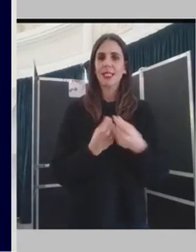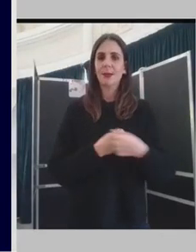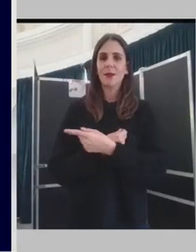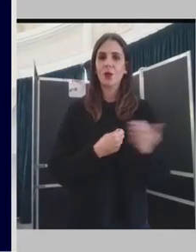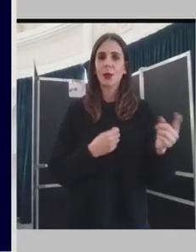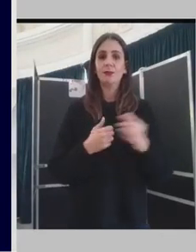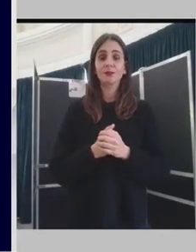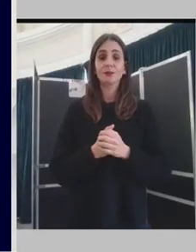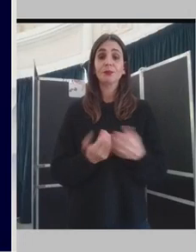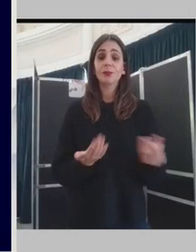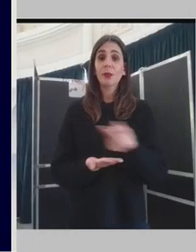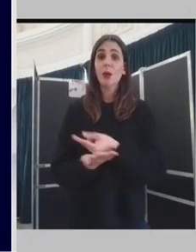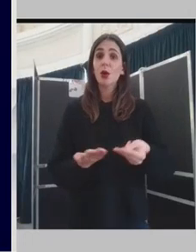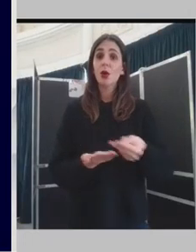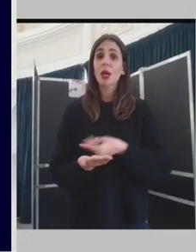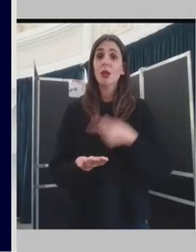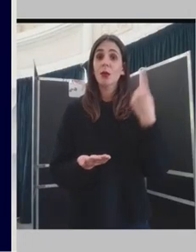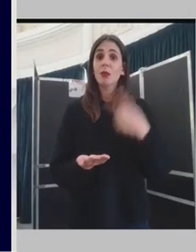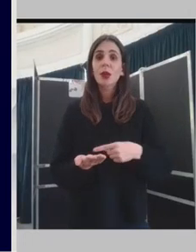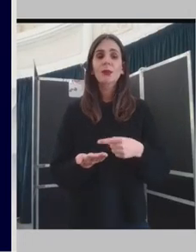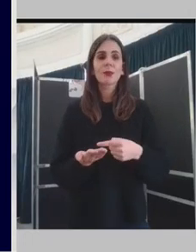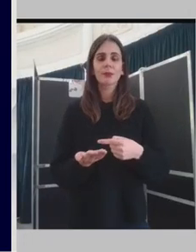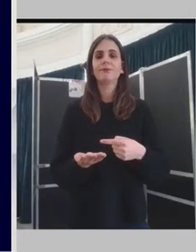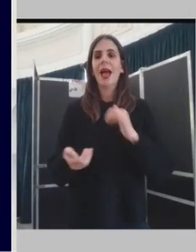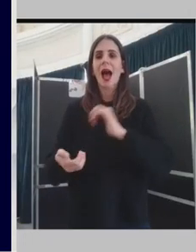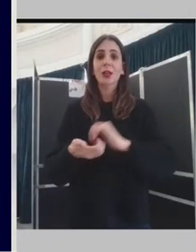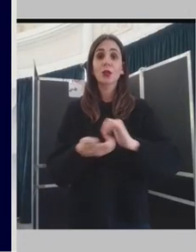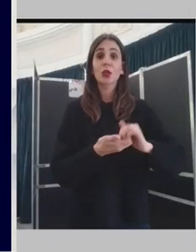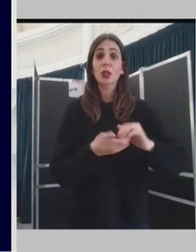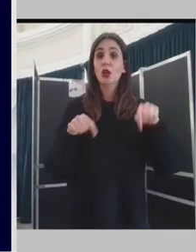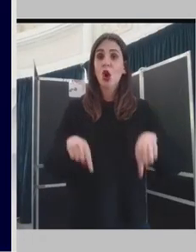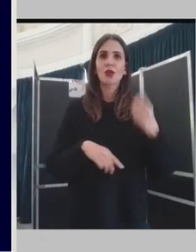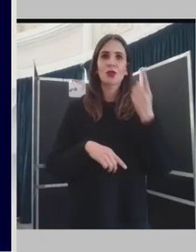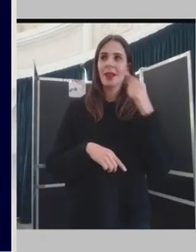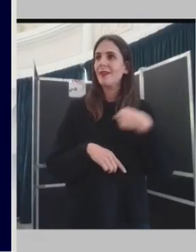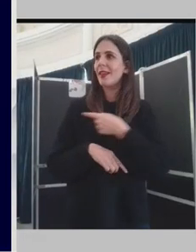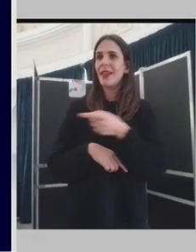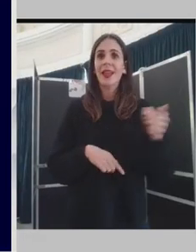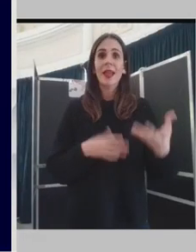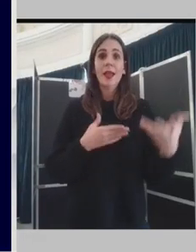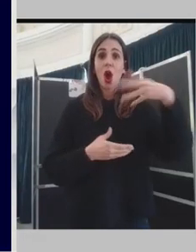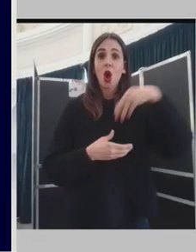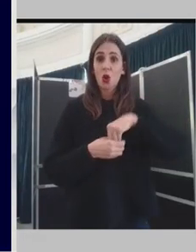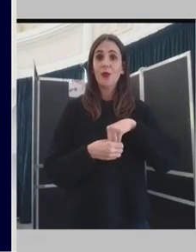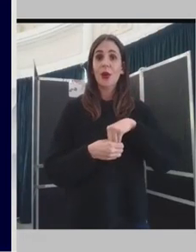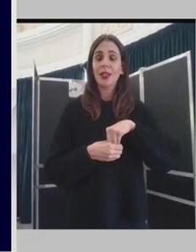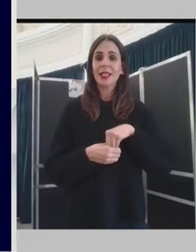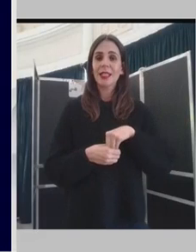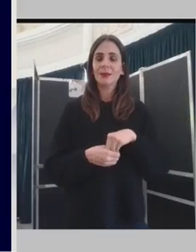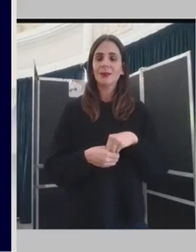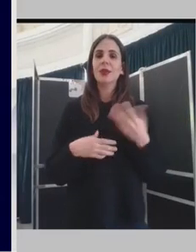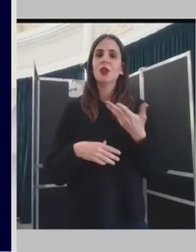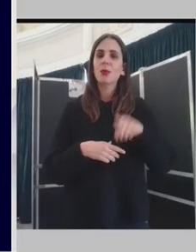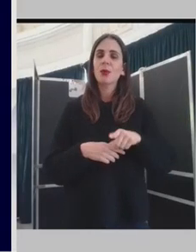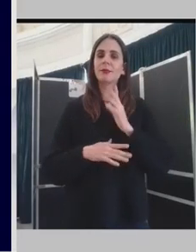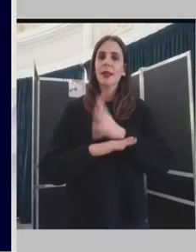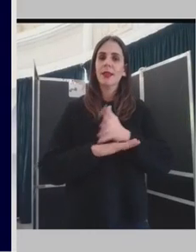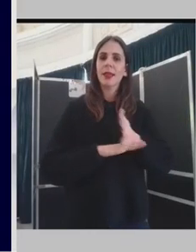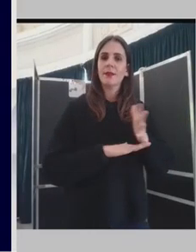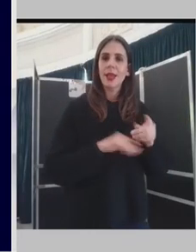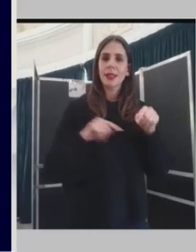Durante questo viaggio fatto con tutte le associazioni che vedete, che oggi appariranno, faranno anche degli interventi